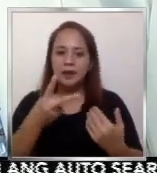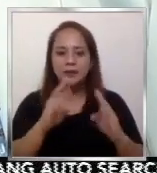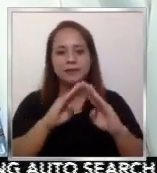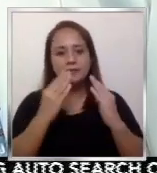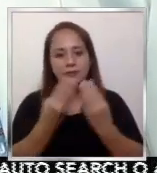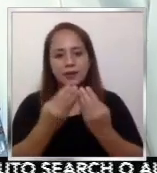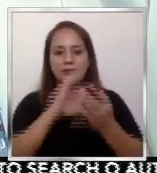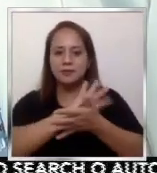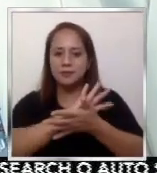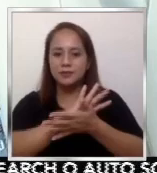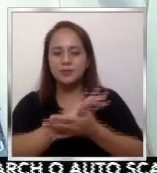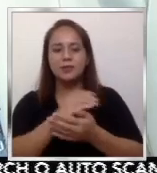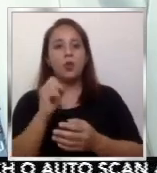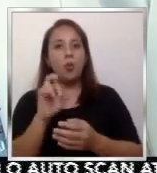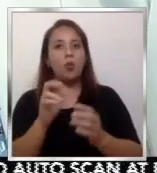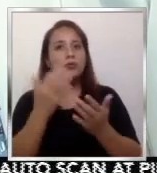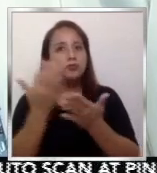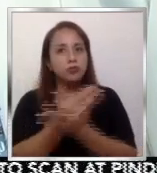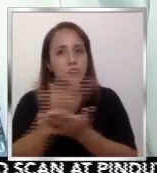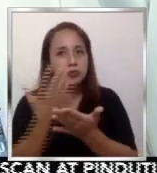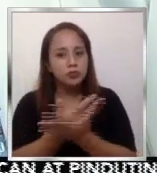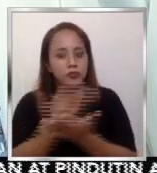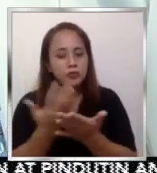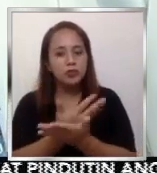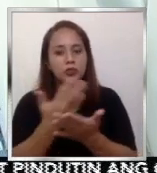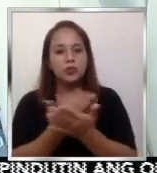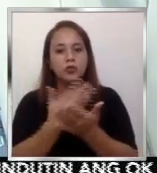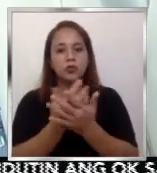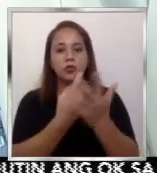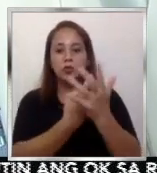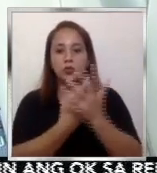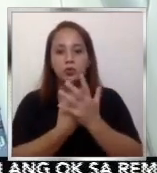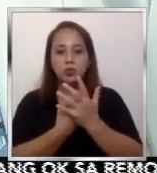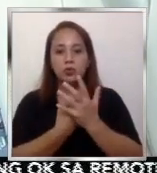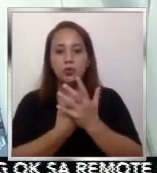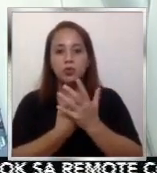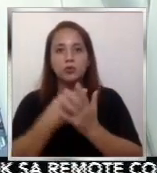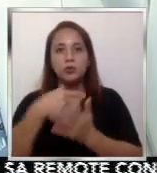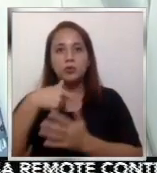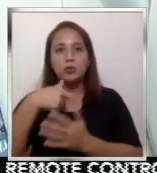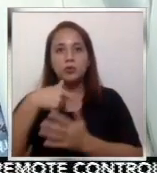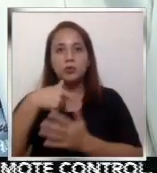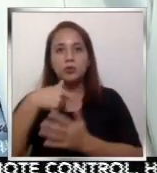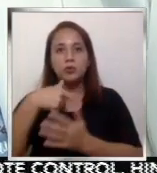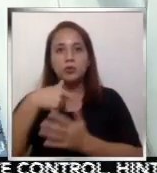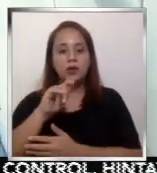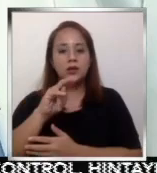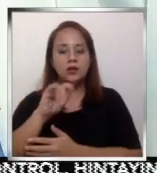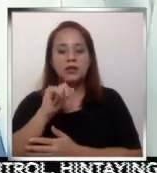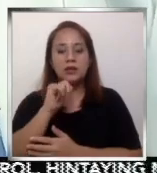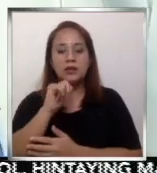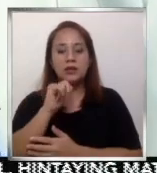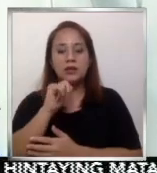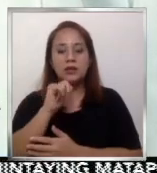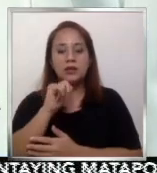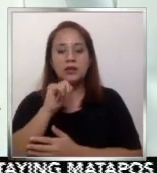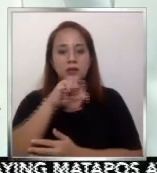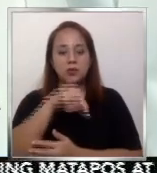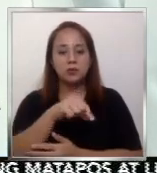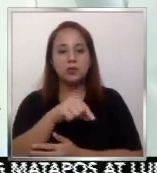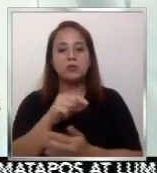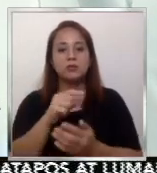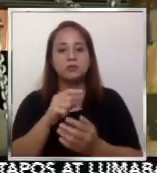ho yung community quarantine. Hindi na siya modified, magiging general na. So, magdadagsa yung